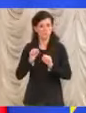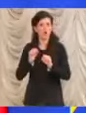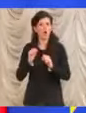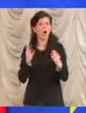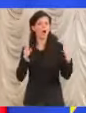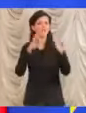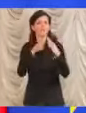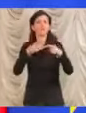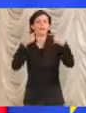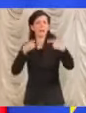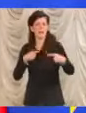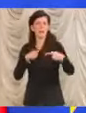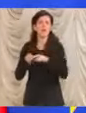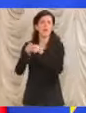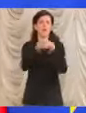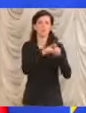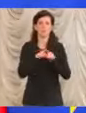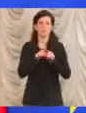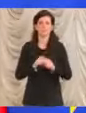comune